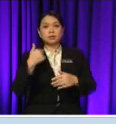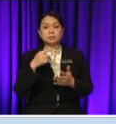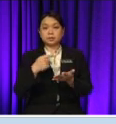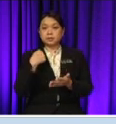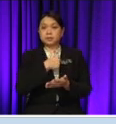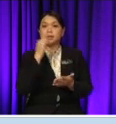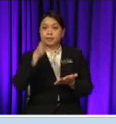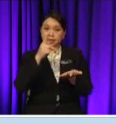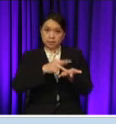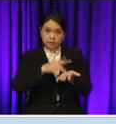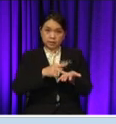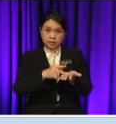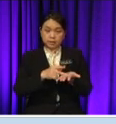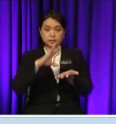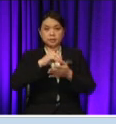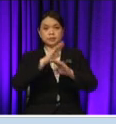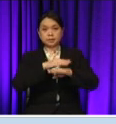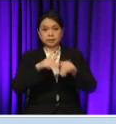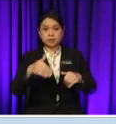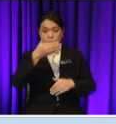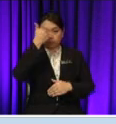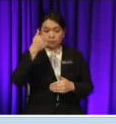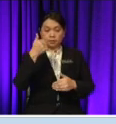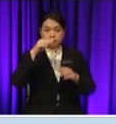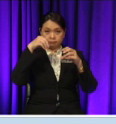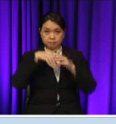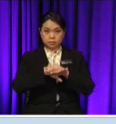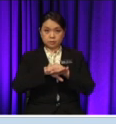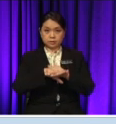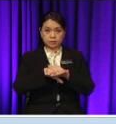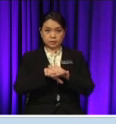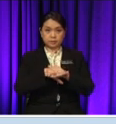juga tadi dan jangan lupa masukkan ambilan